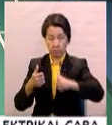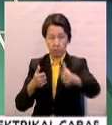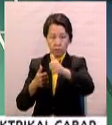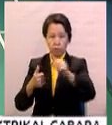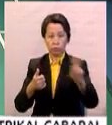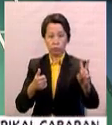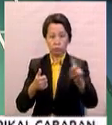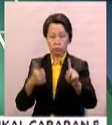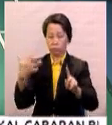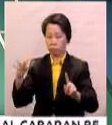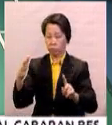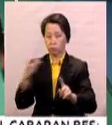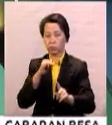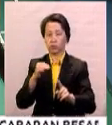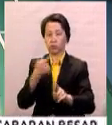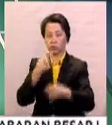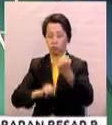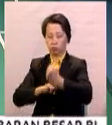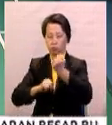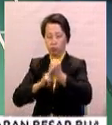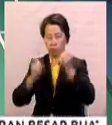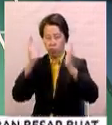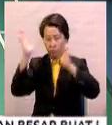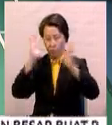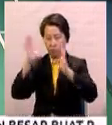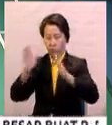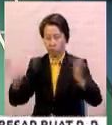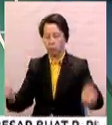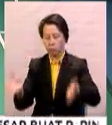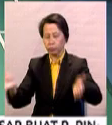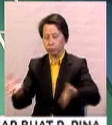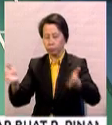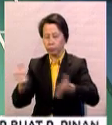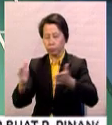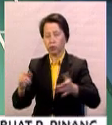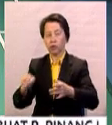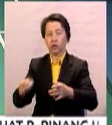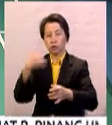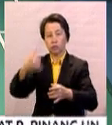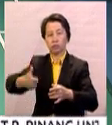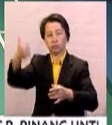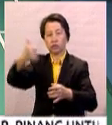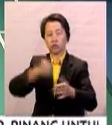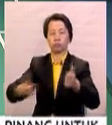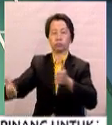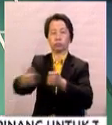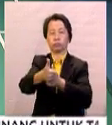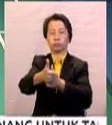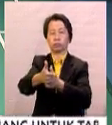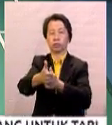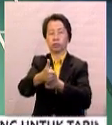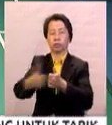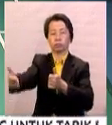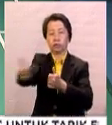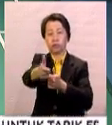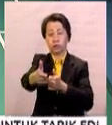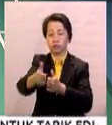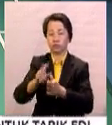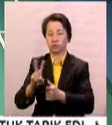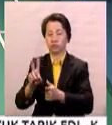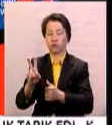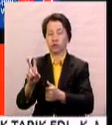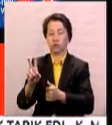21-15. Namun, sorakan penyokong tempatan mendorong Kian Meng dan Peijing memenangi set kedua dan ketiga dengan